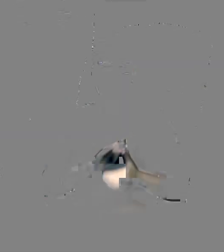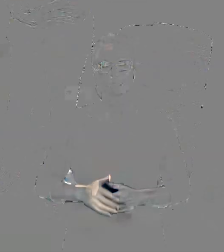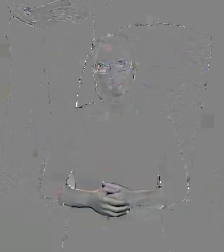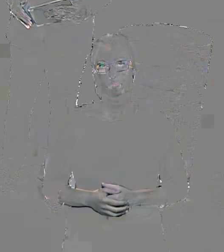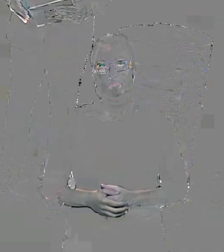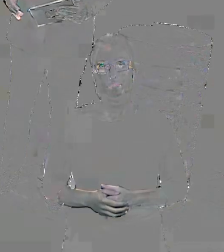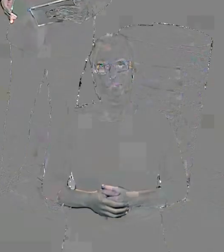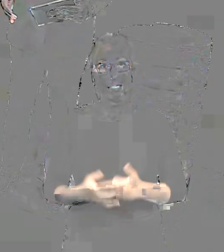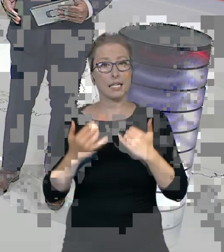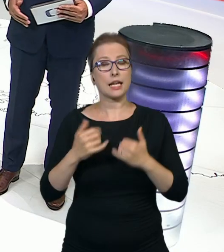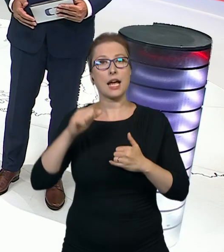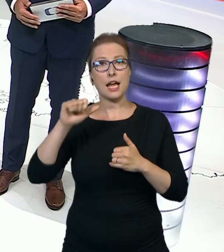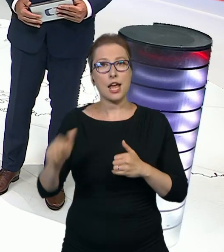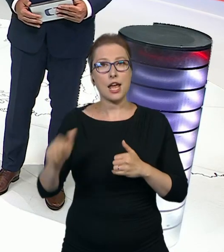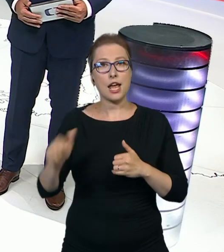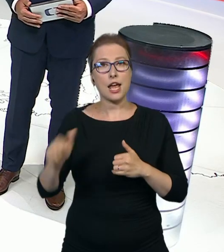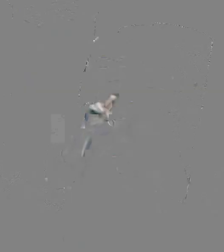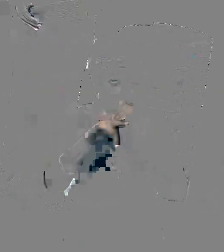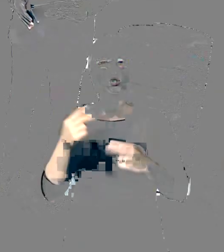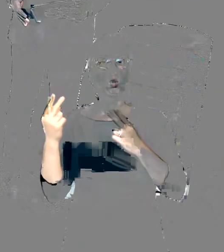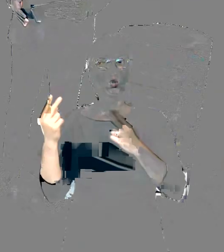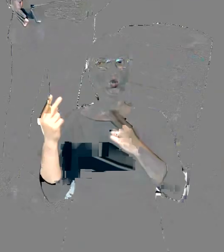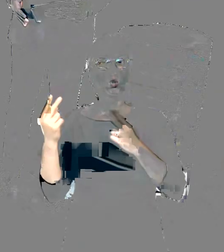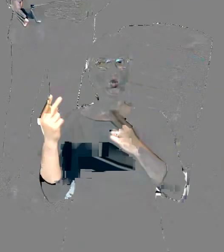českým měříme měříme výčová místa